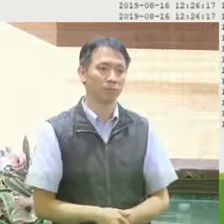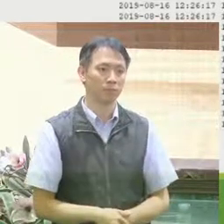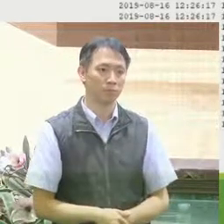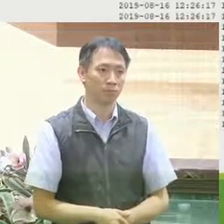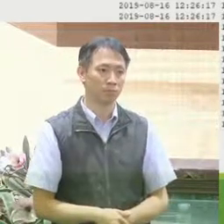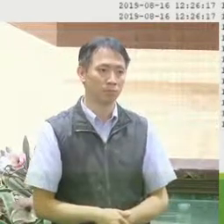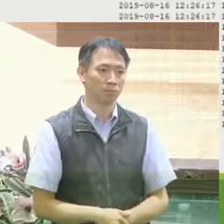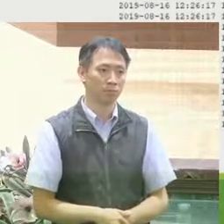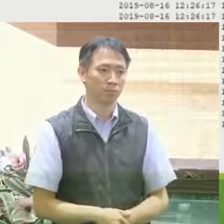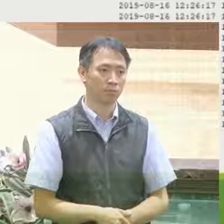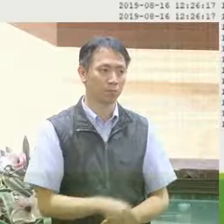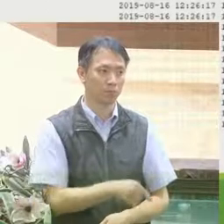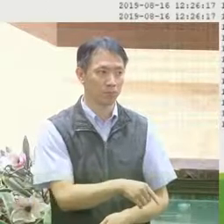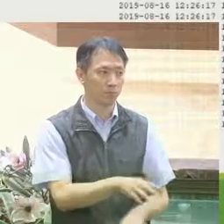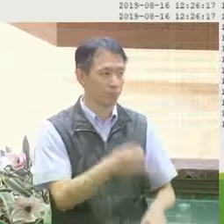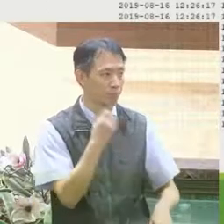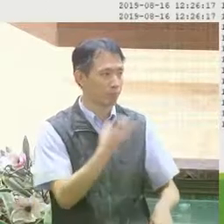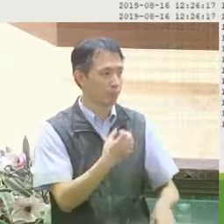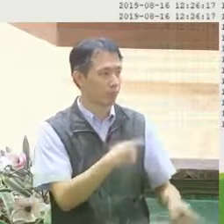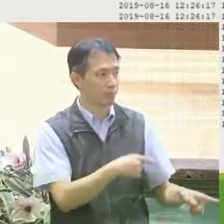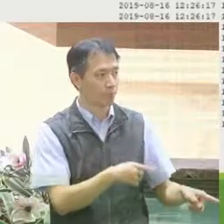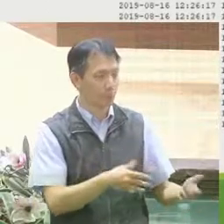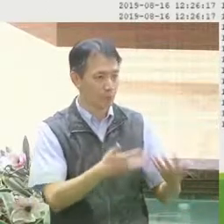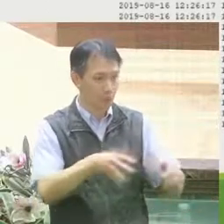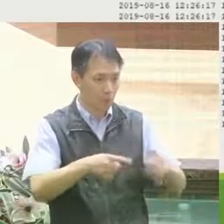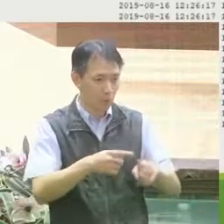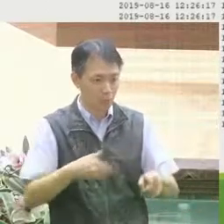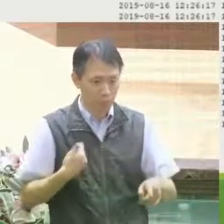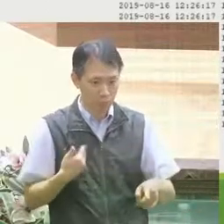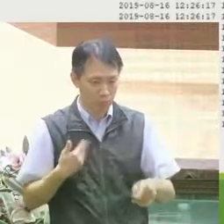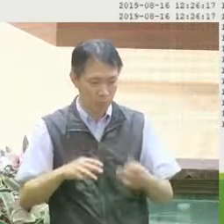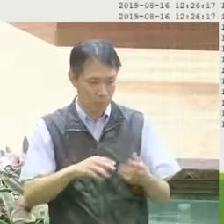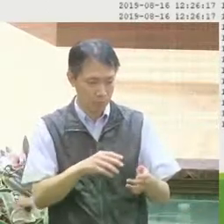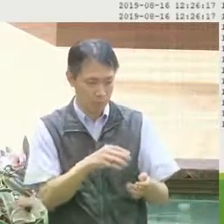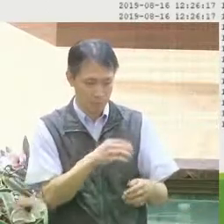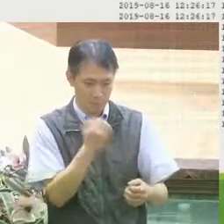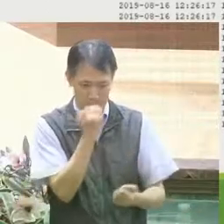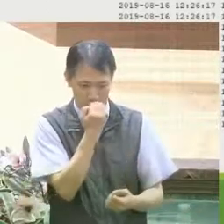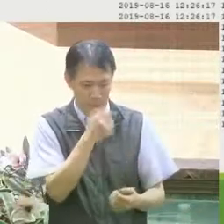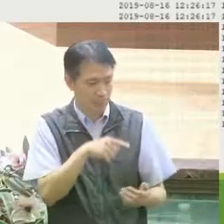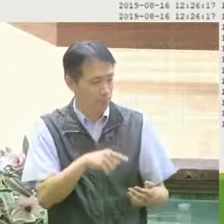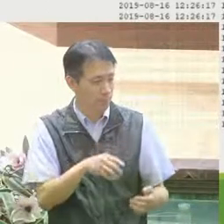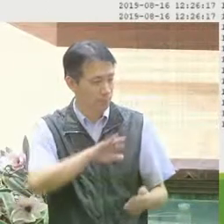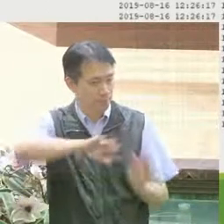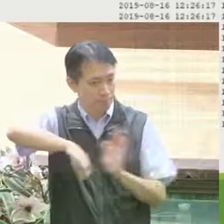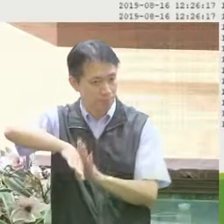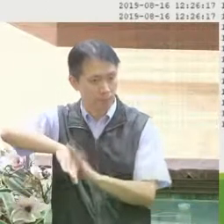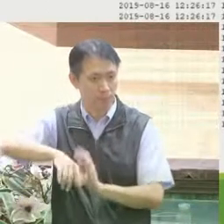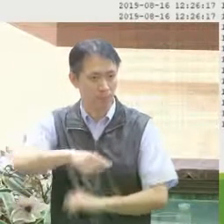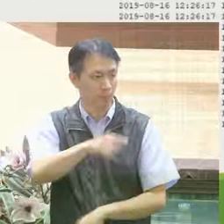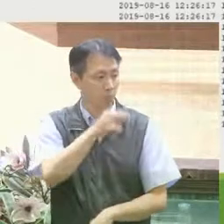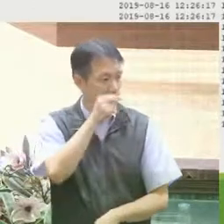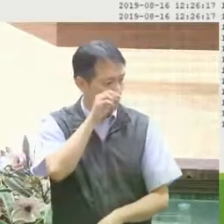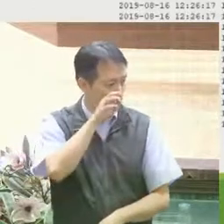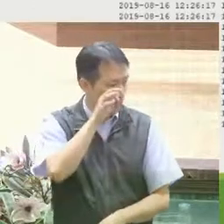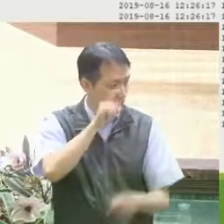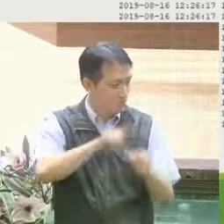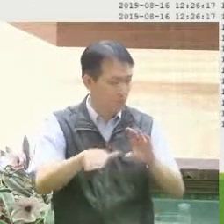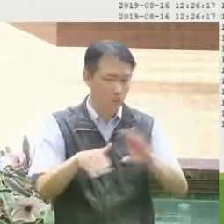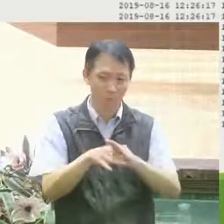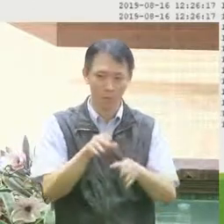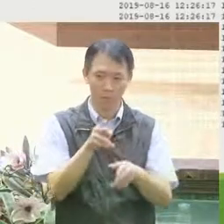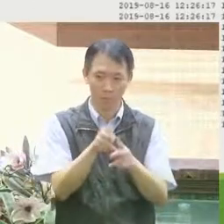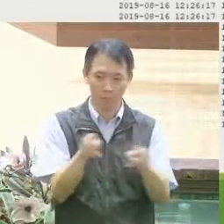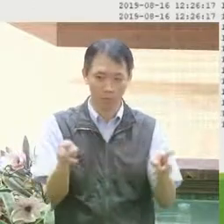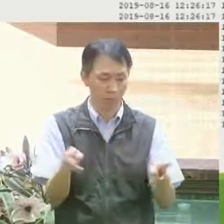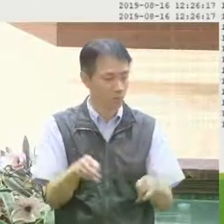有的 CMS， 这些操作对我们都是无效的。大家看到右手边的记录的简体中文字，